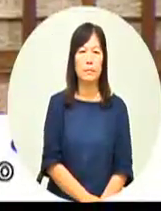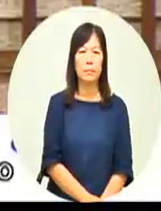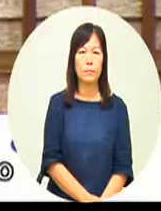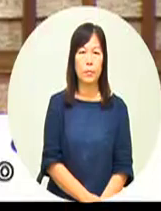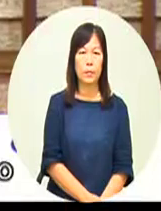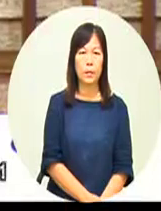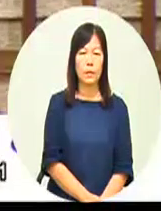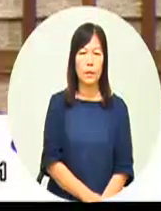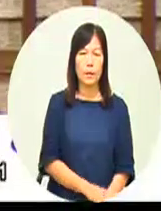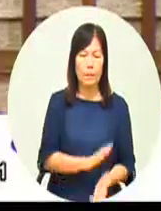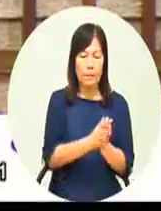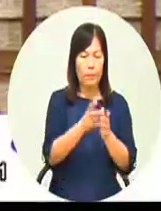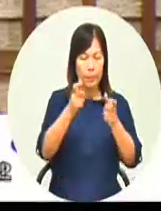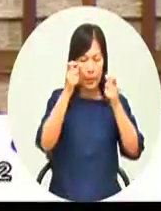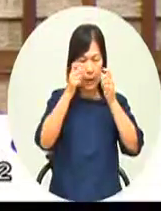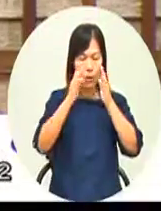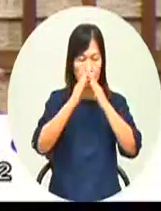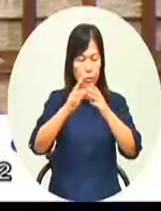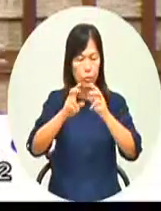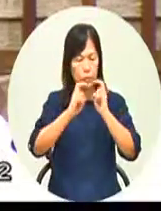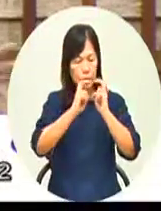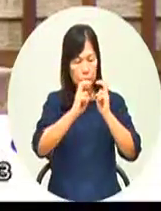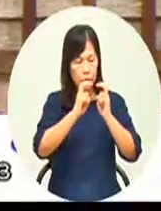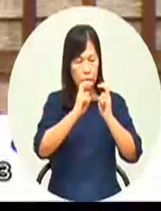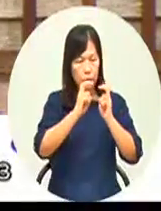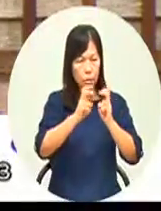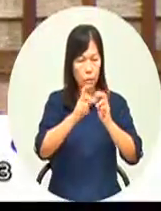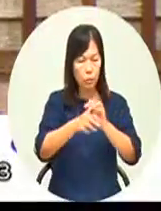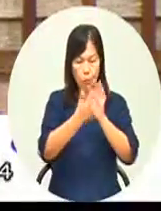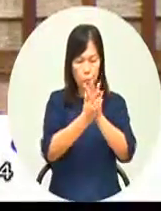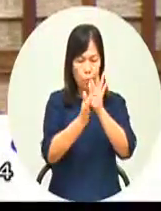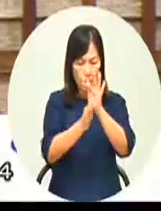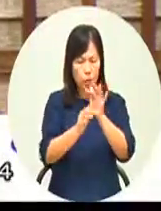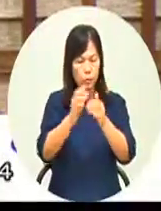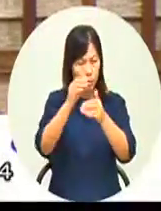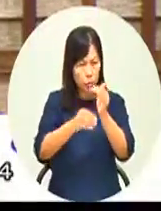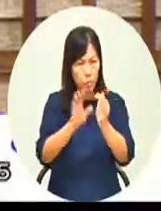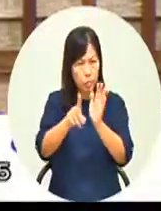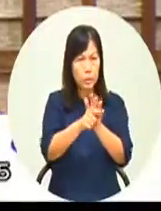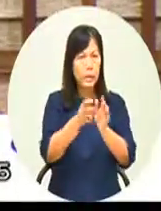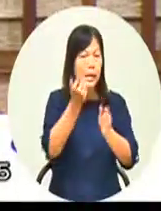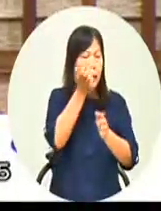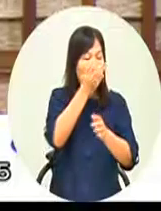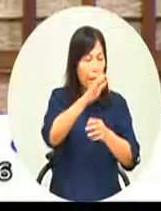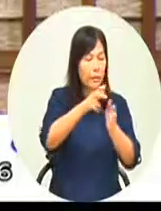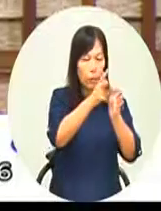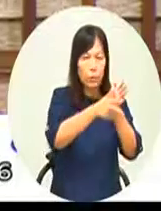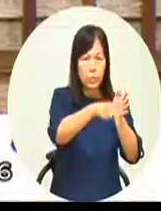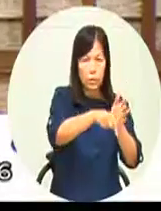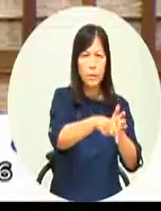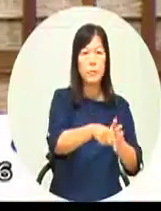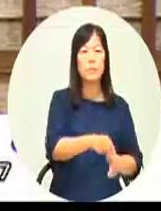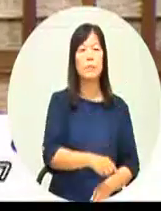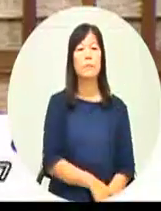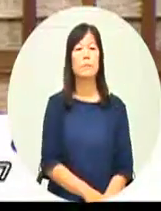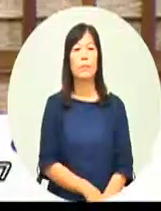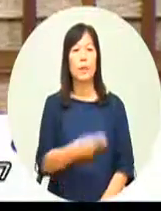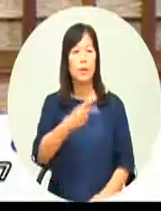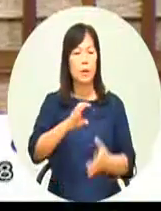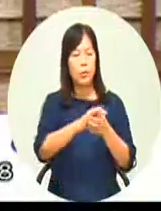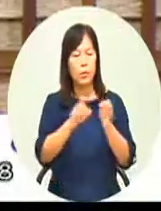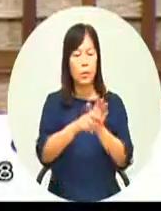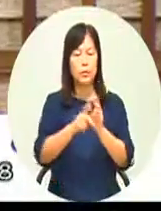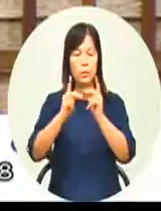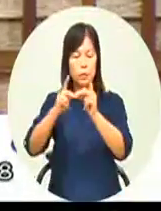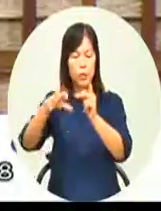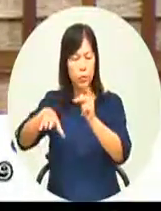使用我们高雄市捷运局完善的措施在冈山火车站这里。另外一个部分，我想这事关的捷运公